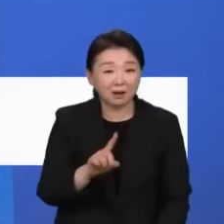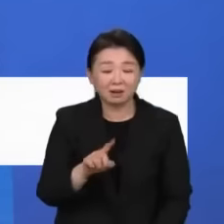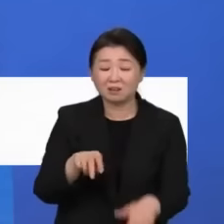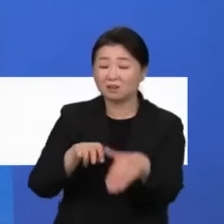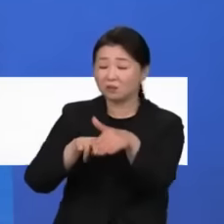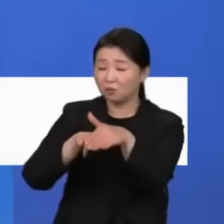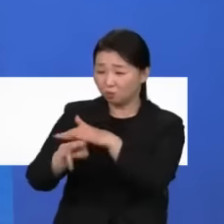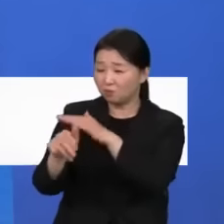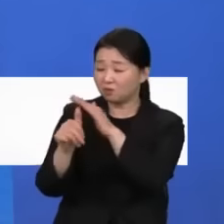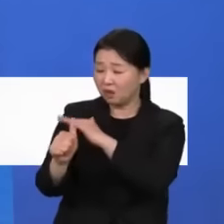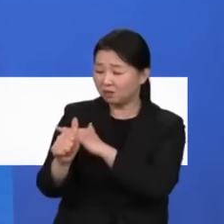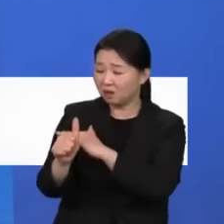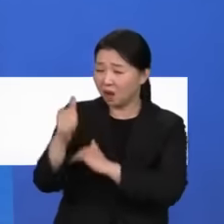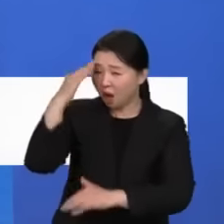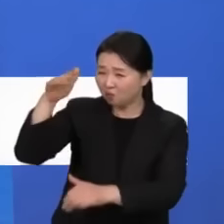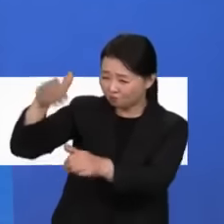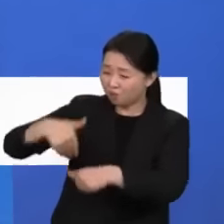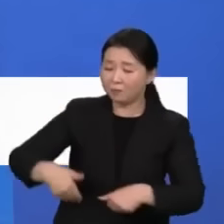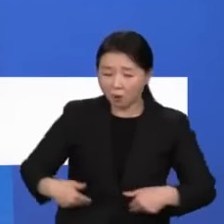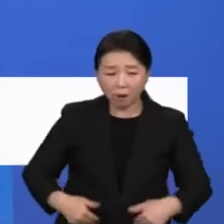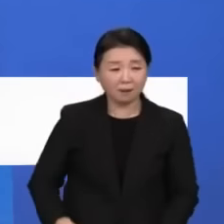도주대사 압송해야죠.